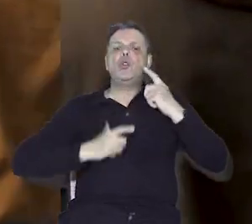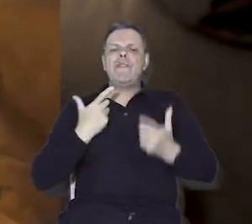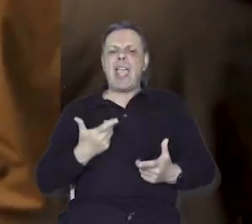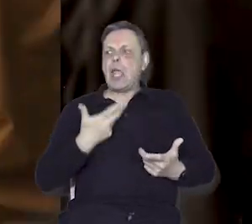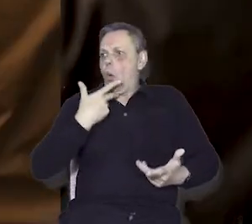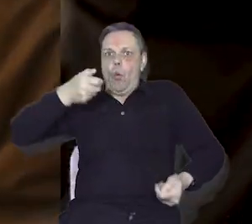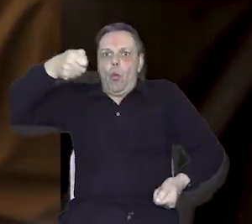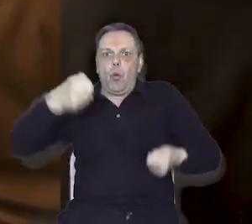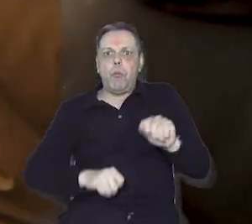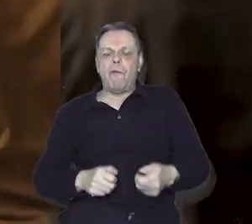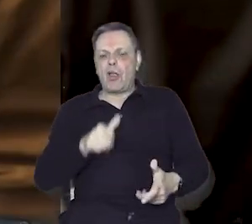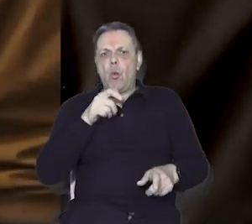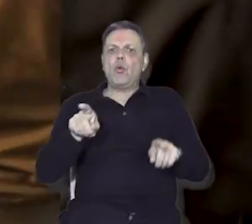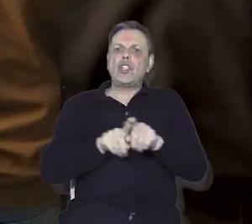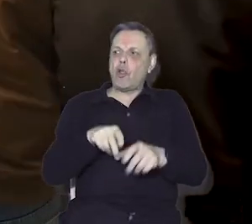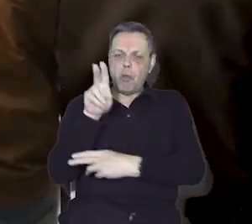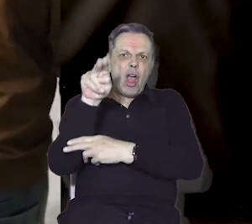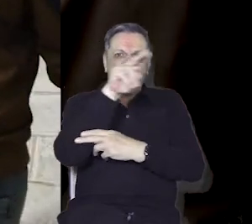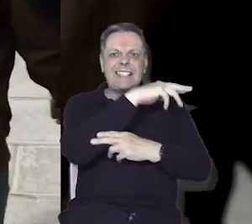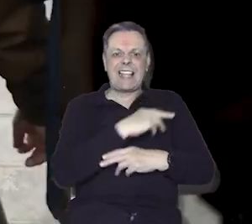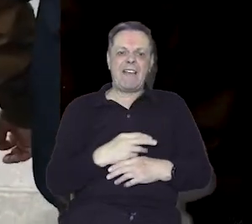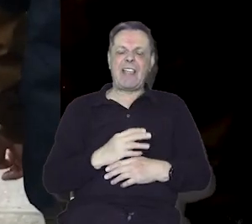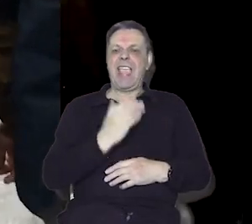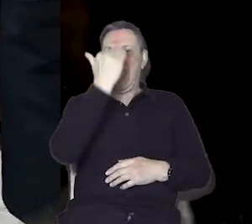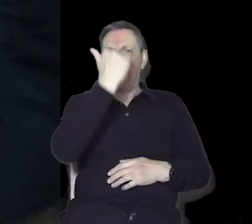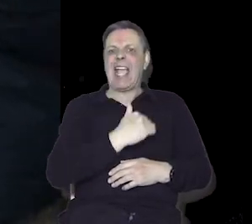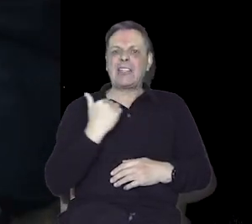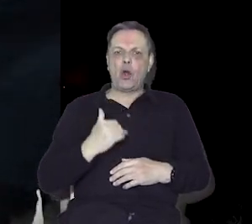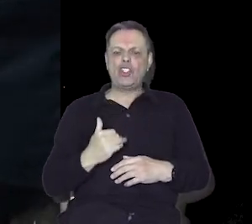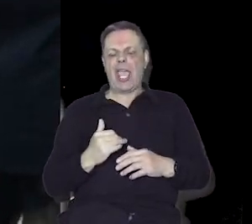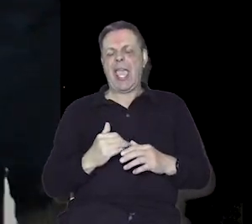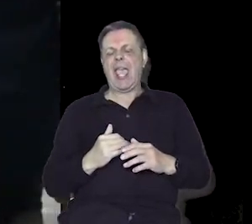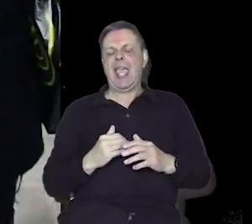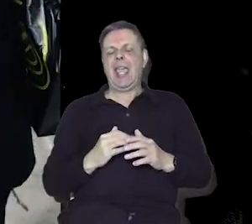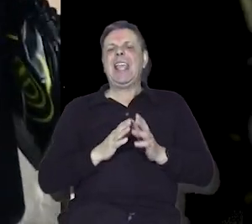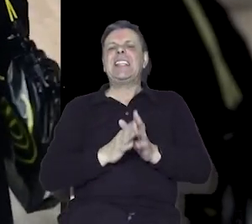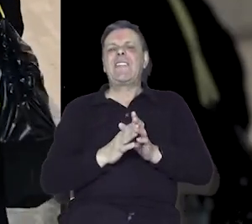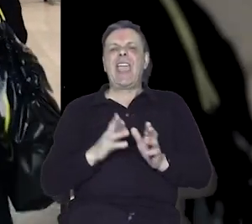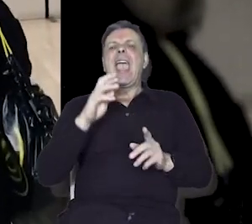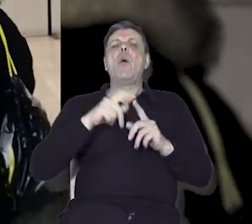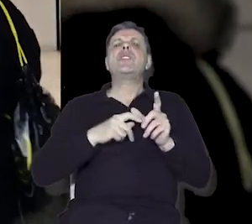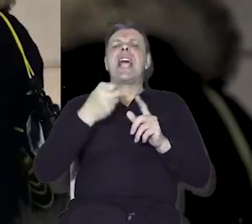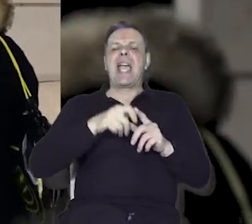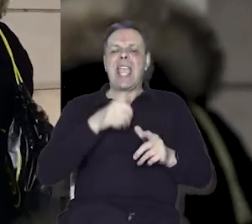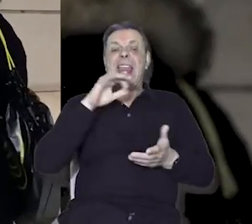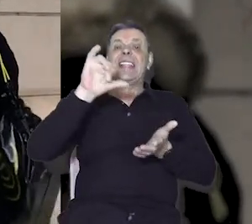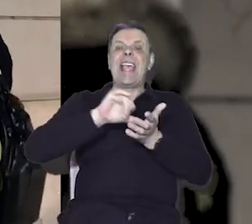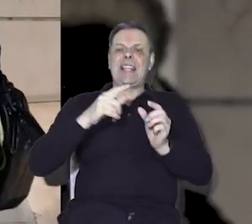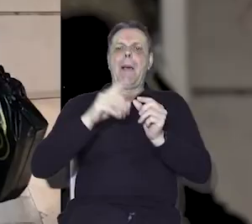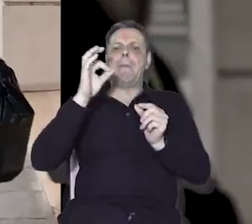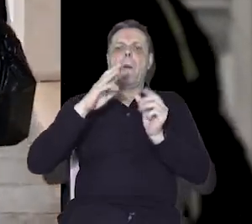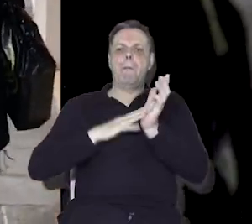kupovanja uz istodobno razgledavanje katoličke crkve Svetog Eustahija ili centra Pompidou.